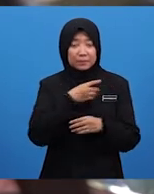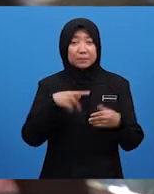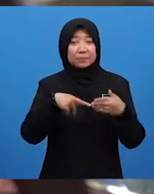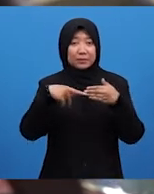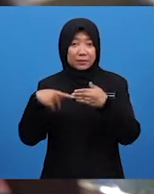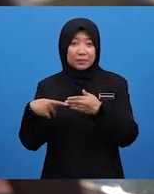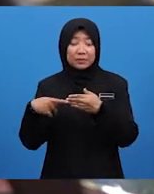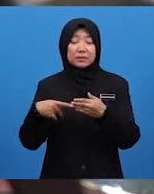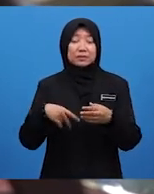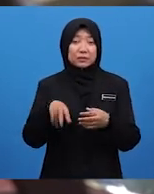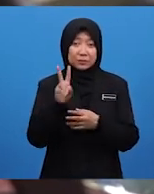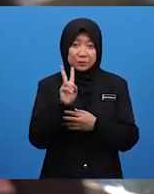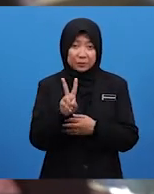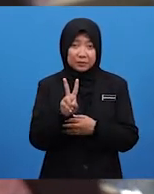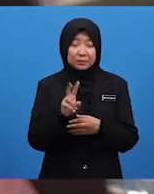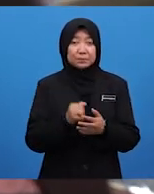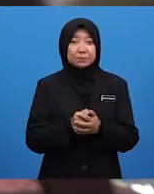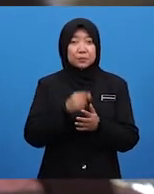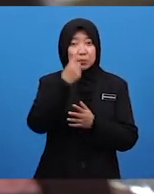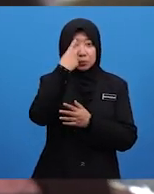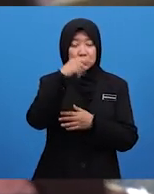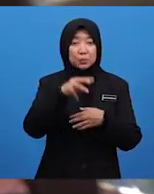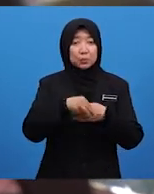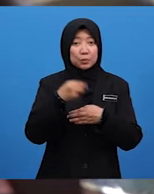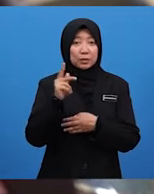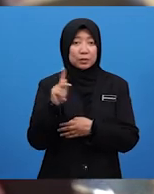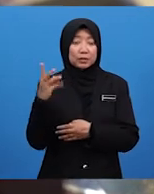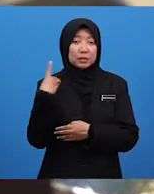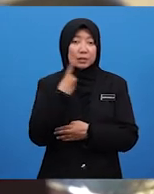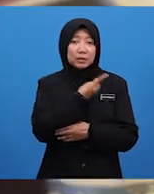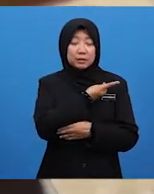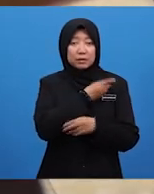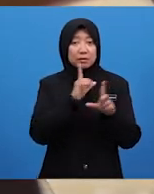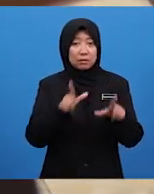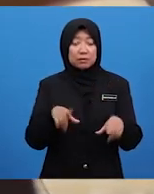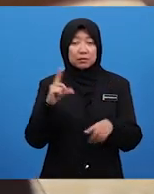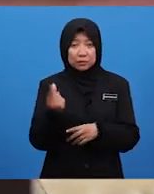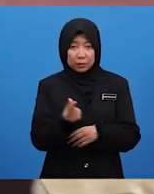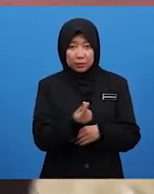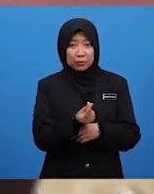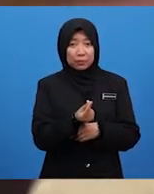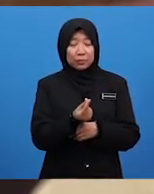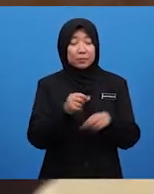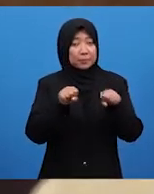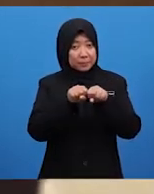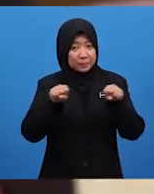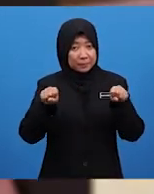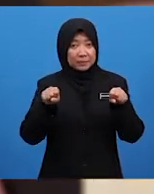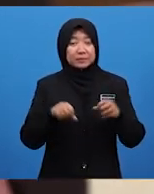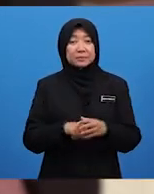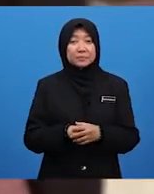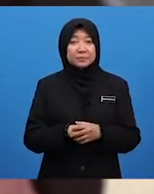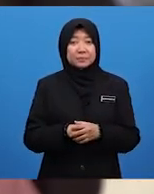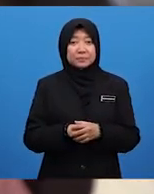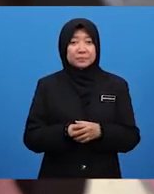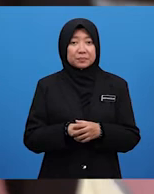Panduan kedua. Untuk memudahkan kita memasang jarum mesin smoking glitters,